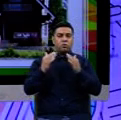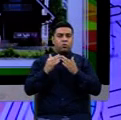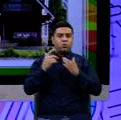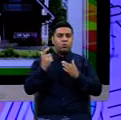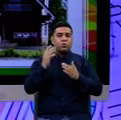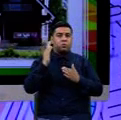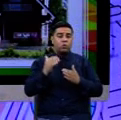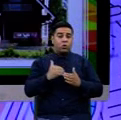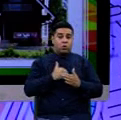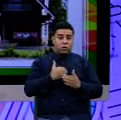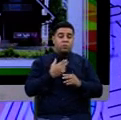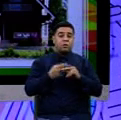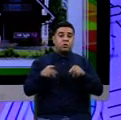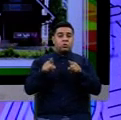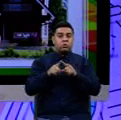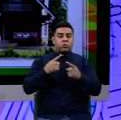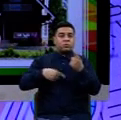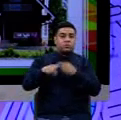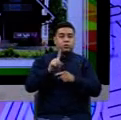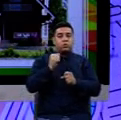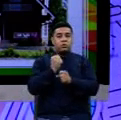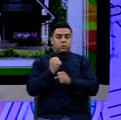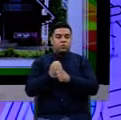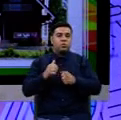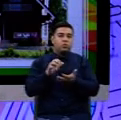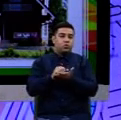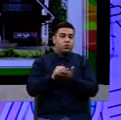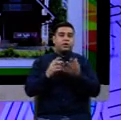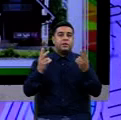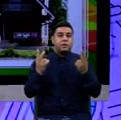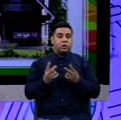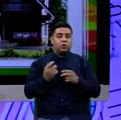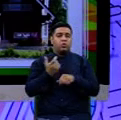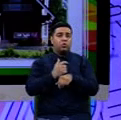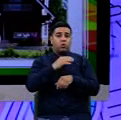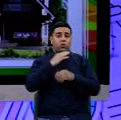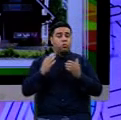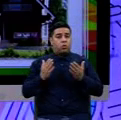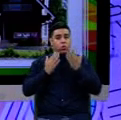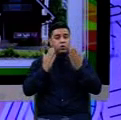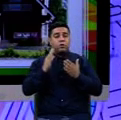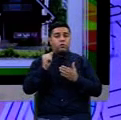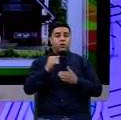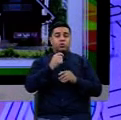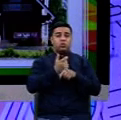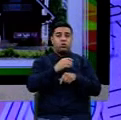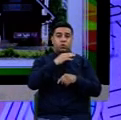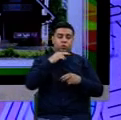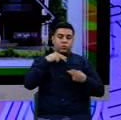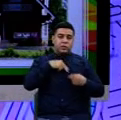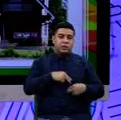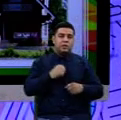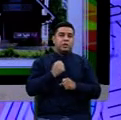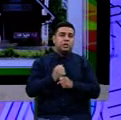hovlingiz bo'lishi uchun mana shunday tadbirkorlik bilan shug'ullanish kerak ekan. ko'p o'qish va ko'p ishlash lozim